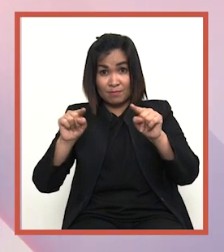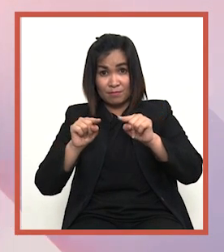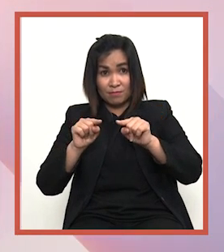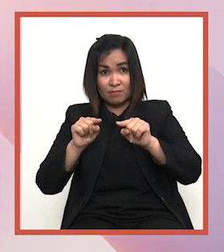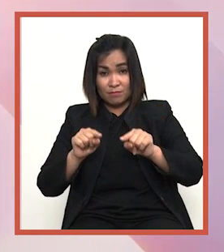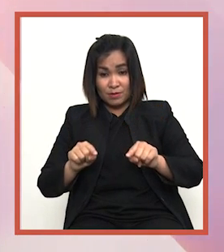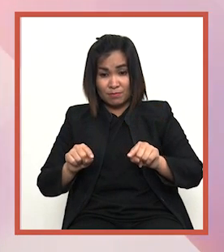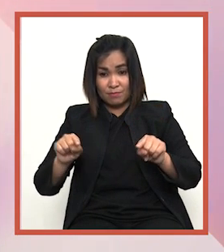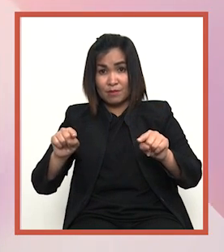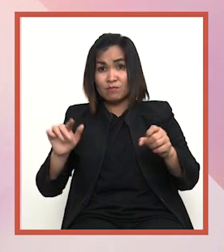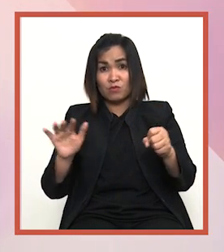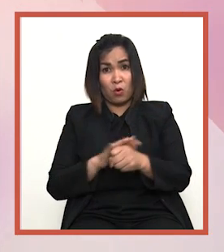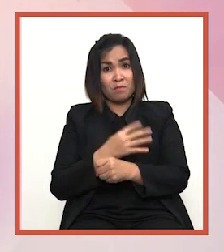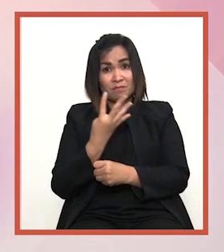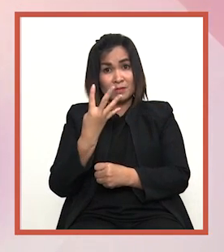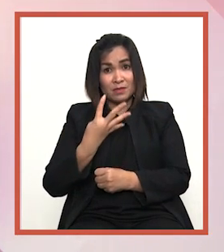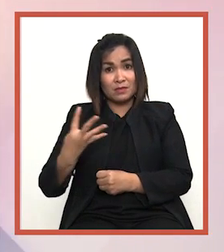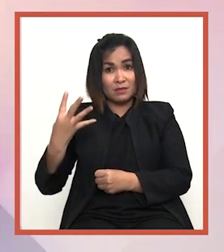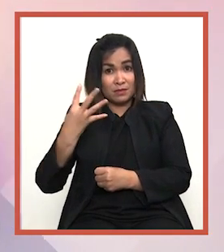4ด้านนะครับ